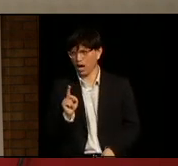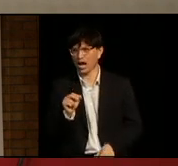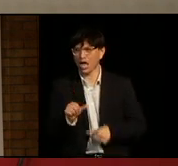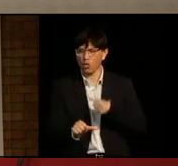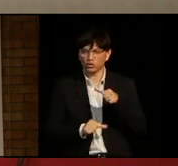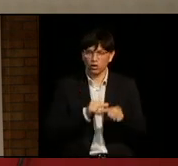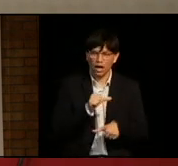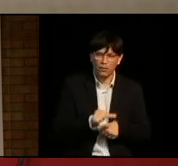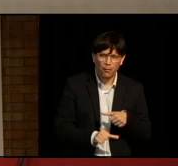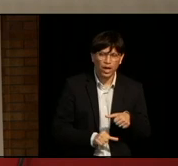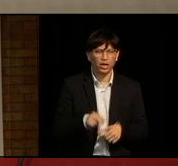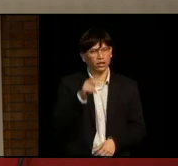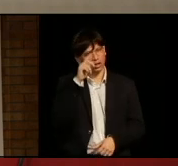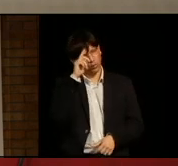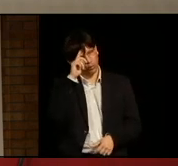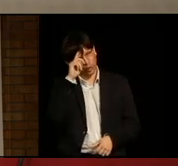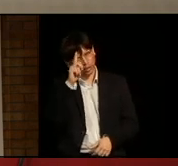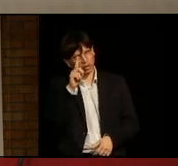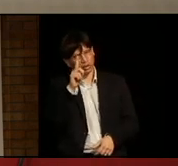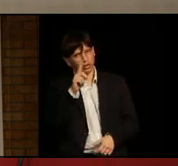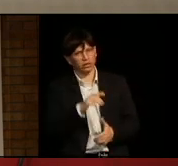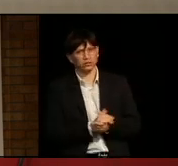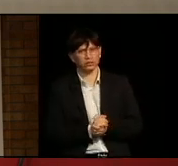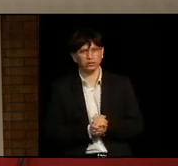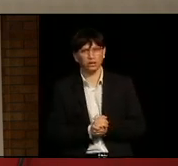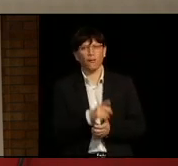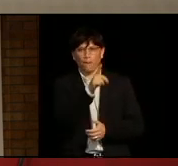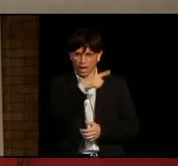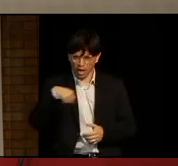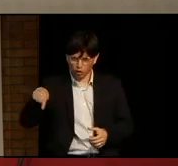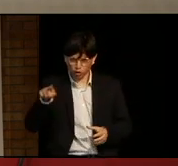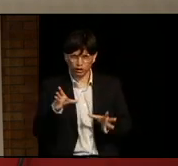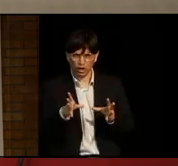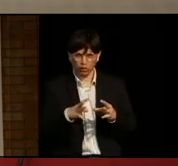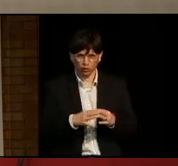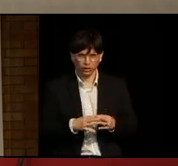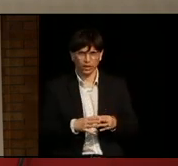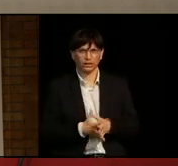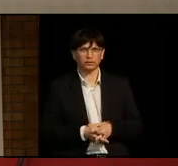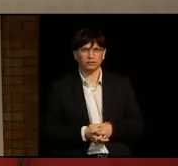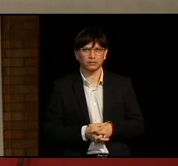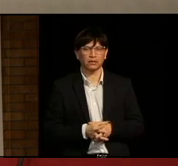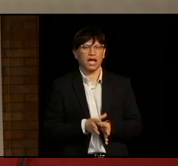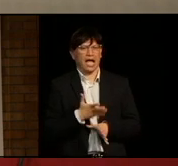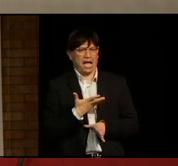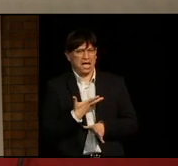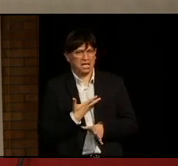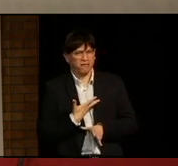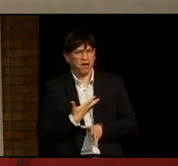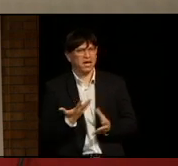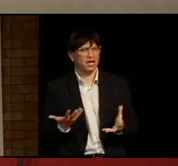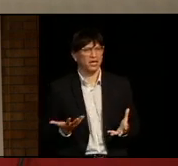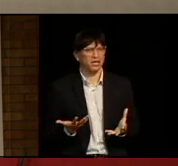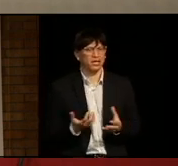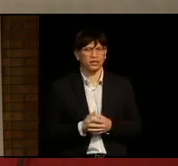mentalità che auspichiamo per noi tutti e per le nostre comunità ha a che fare anche